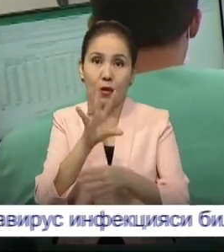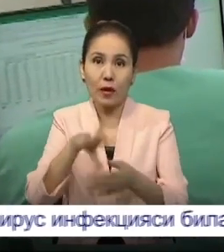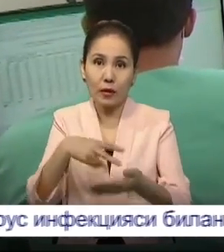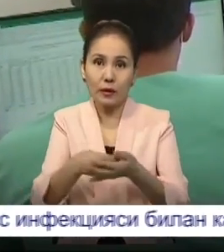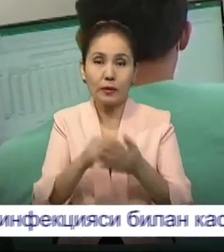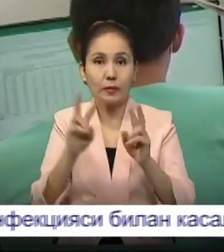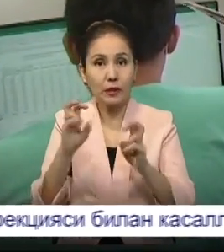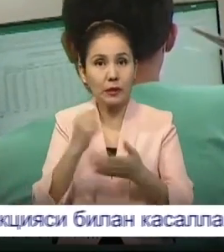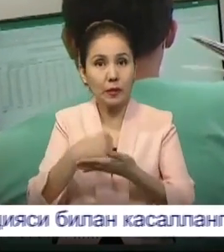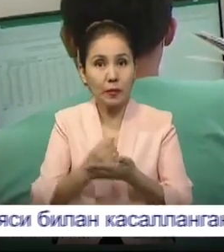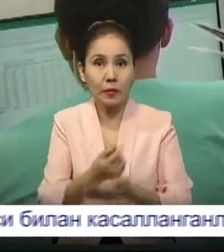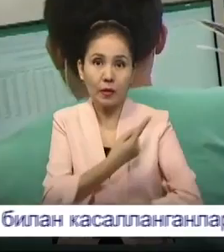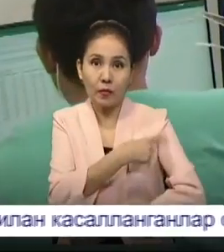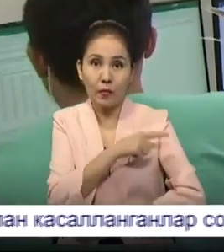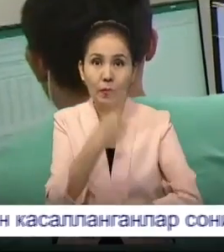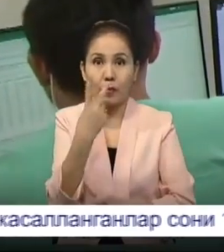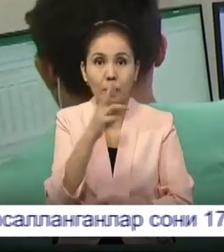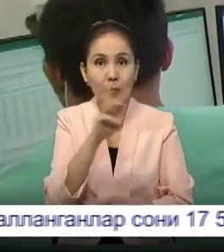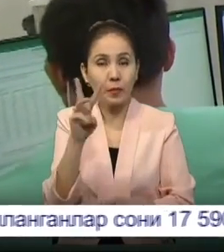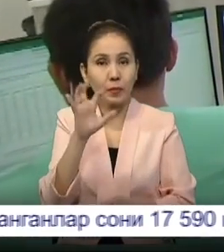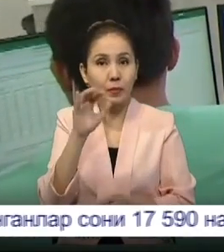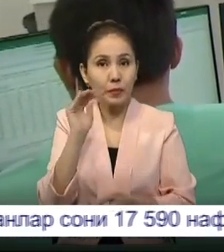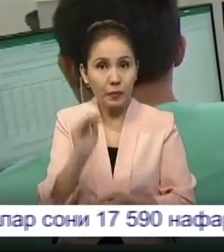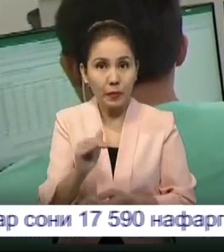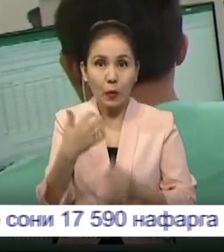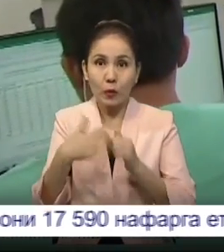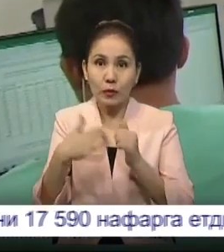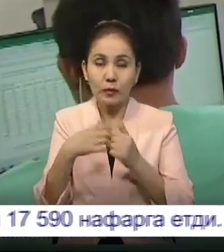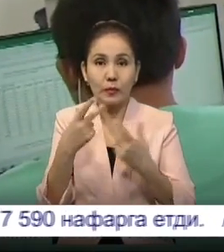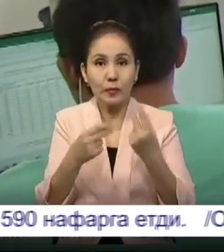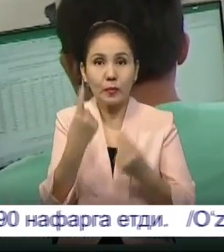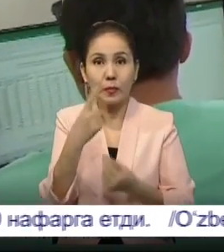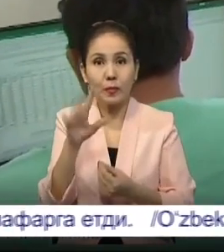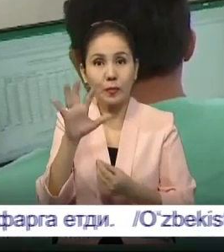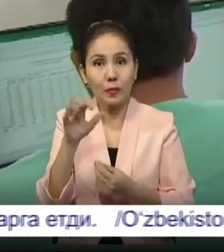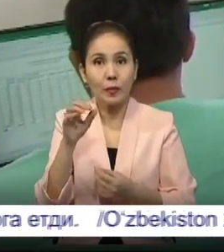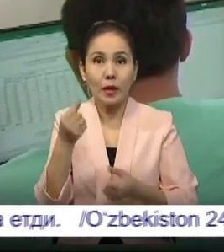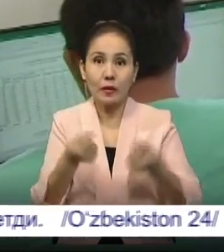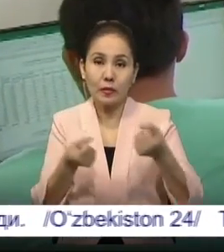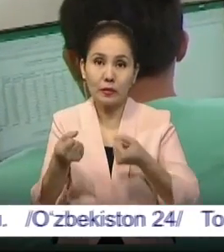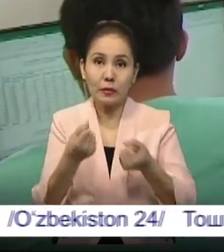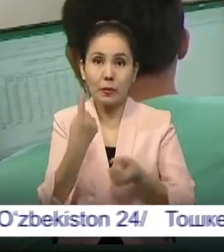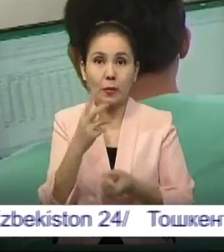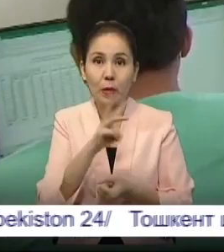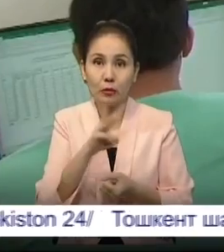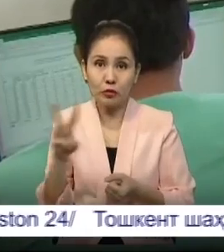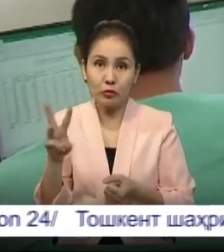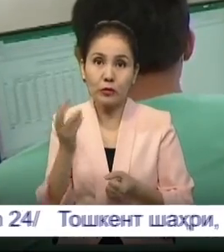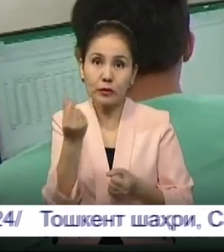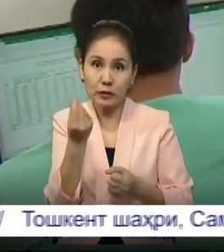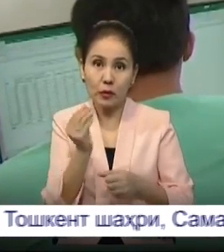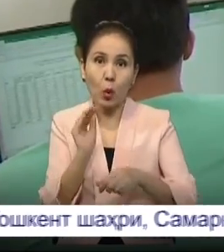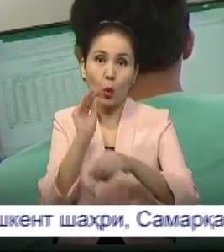belgilanmoqda. Bunda vrach xodimlarga 2,5 million so'm, o'rta tibbiyot xodimlarga 1,5 million so'm, haydovchilarga 1 million so'm